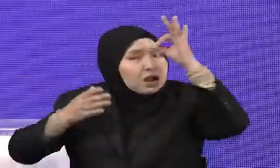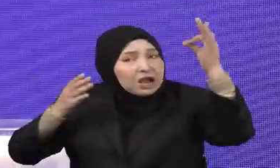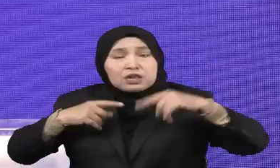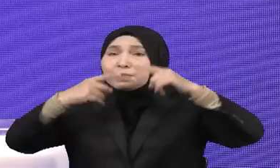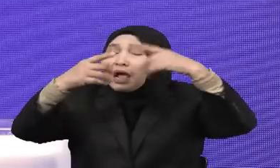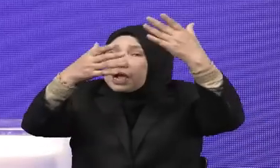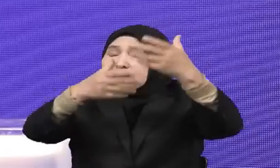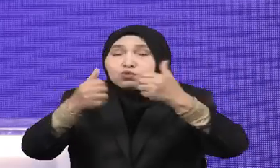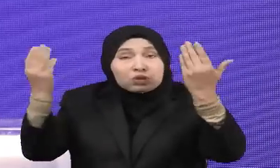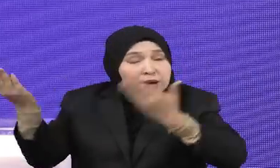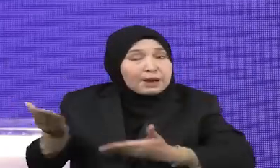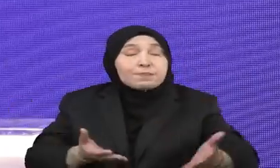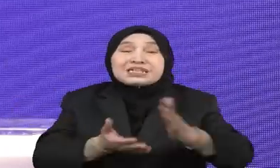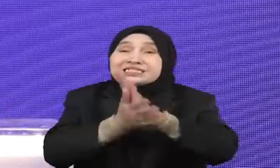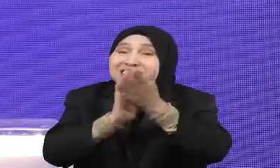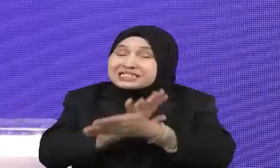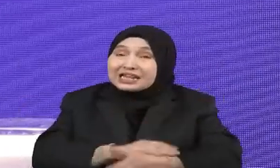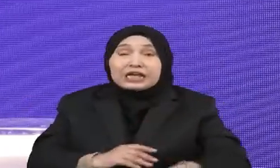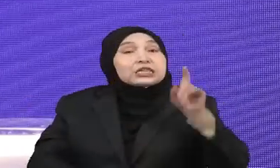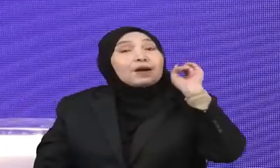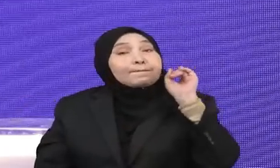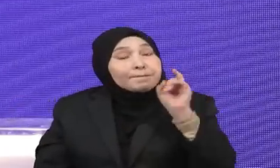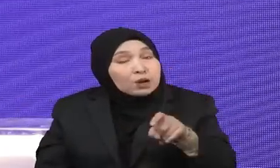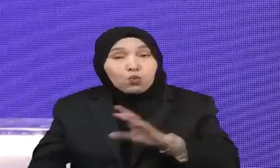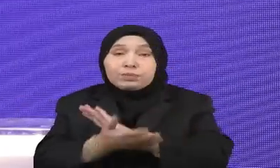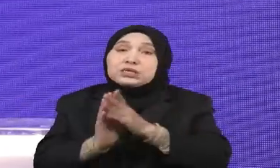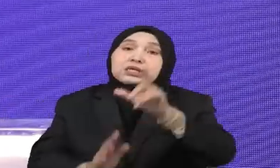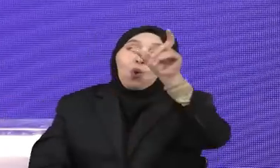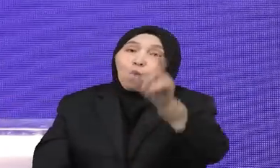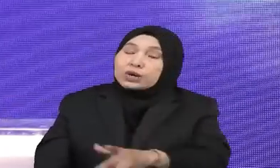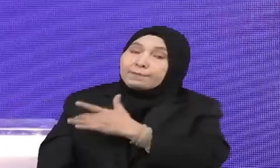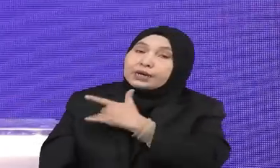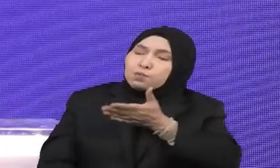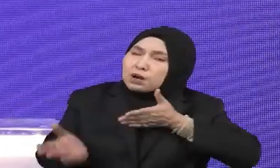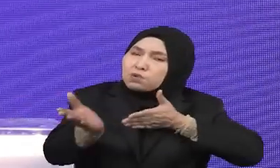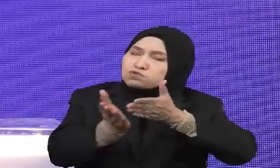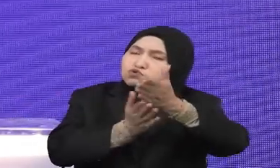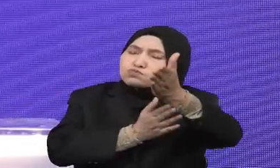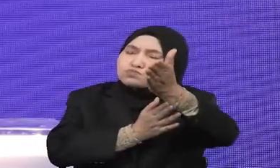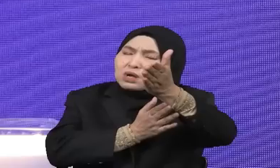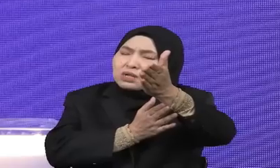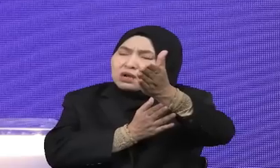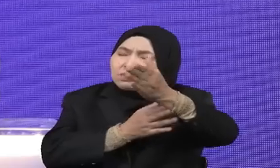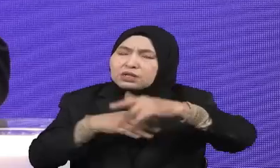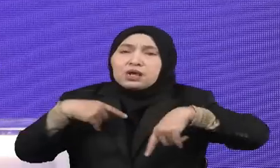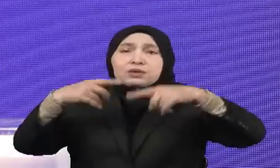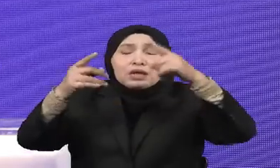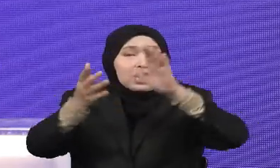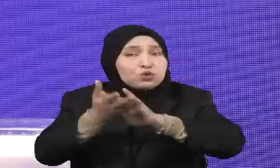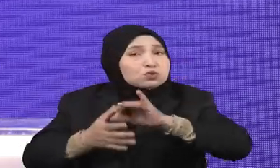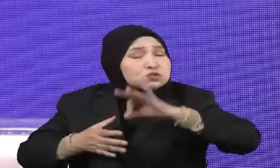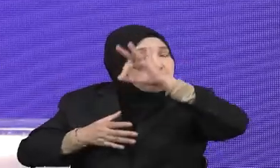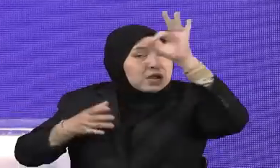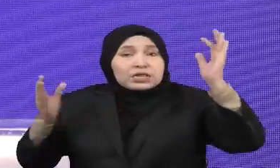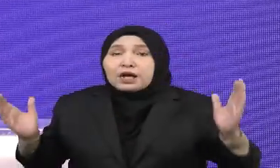syaratnya apa untuk menjadi Alone Kita perlu menjadi orang beriman menuju kepada al-a'la itu adalah semangat